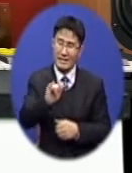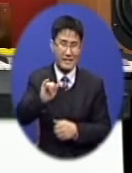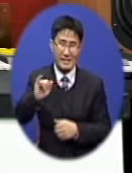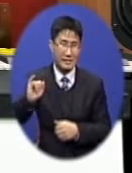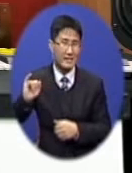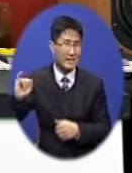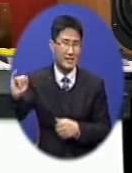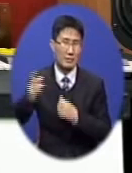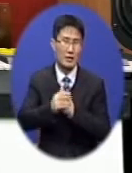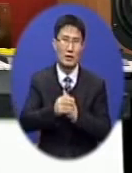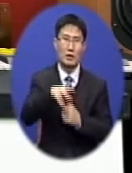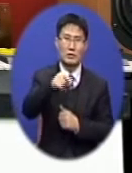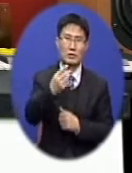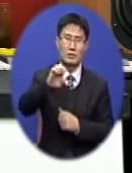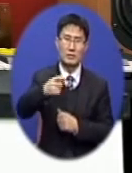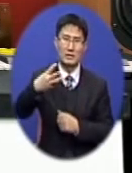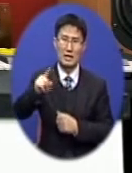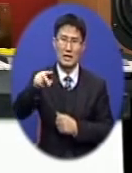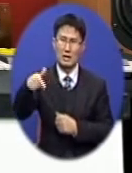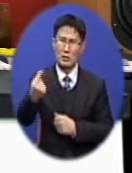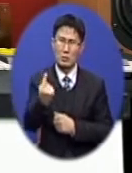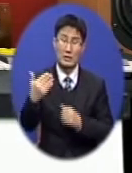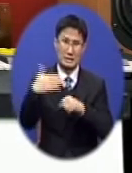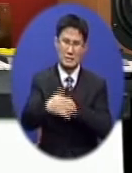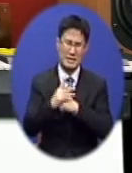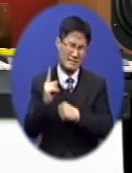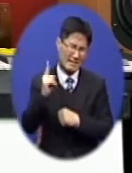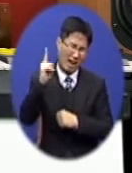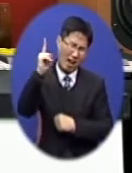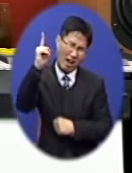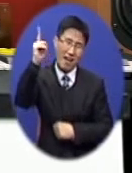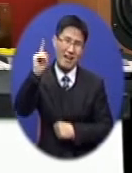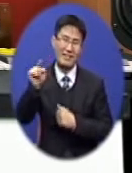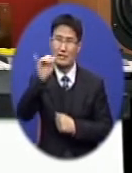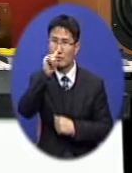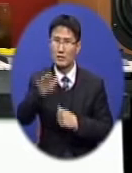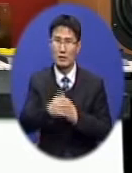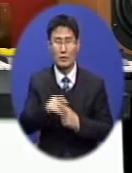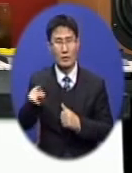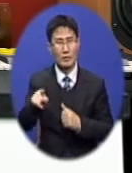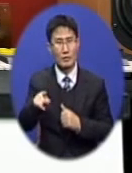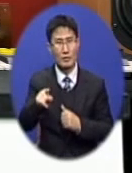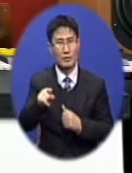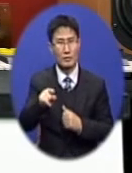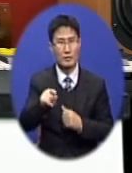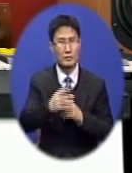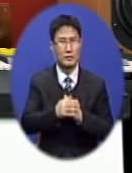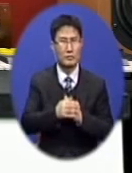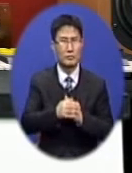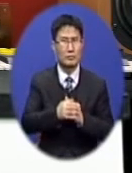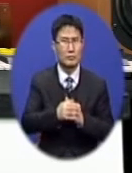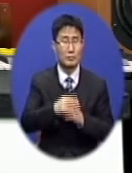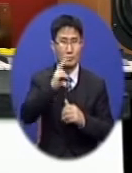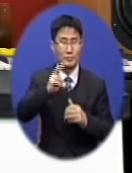이렇게 왜 소프라노식이 나오잖아요. 네. 김혜영 씨는 만약에 민요를 하나 이렇게 권장한다면 어떤 소리를 들려줄